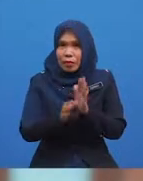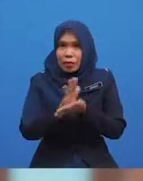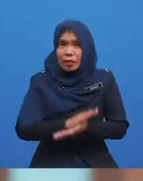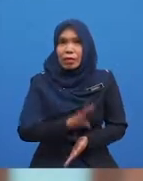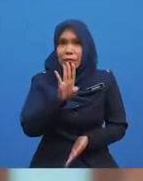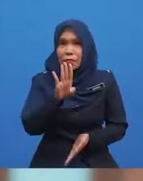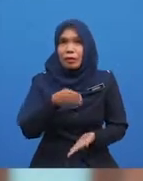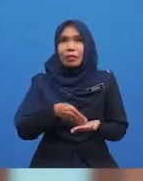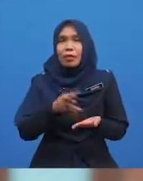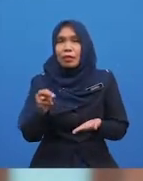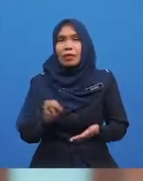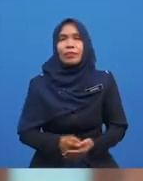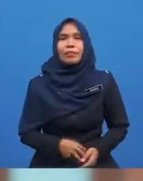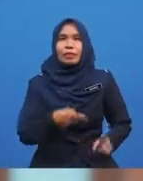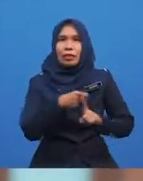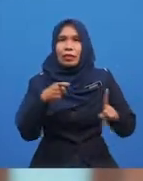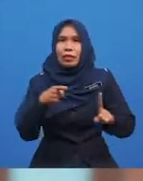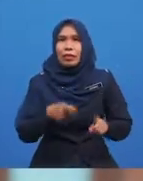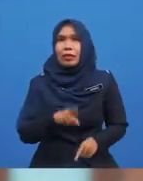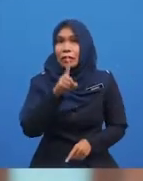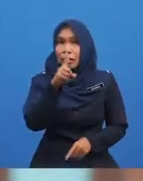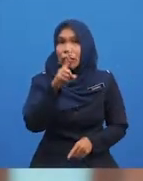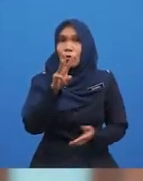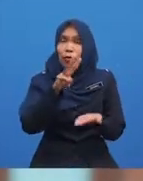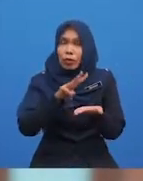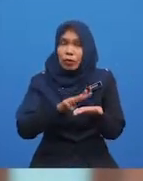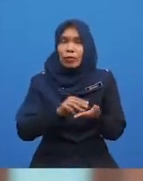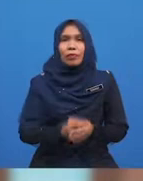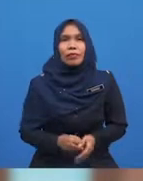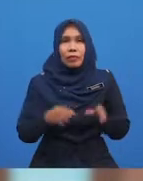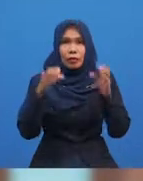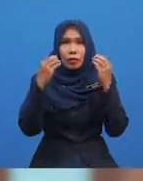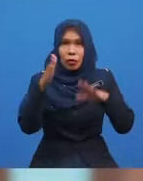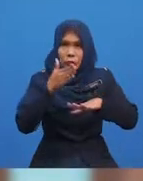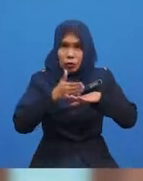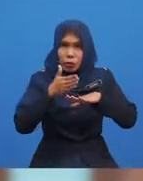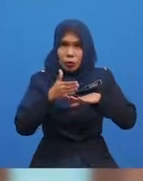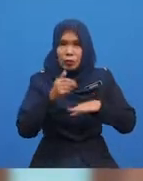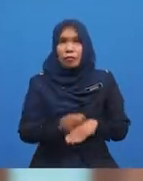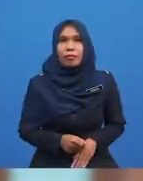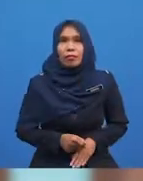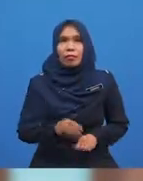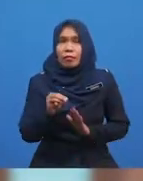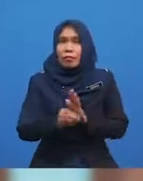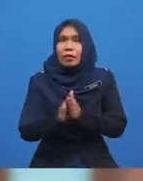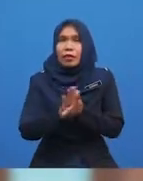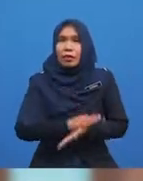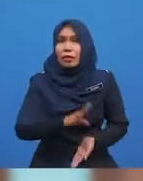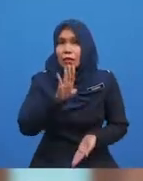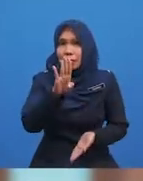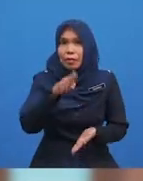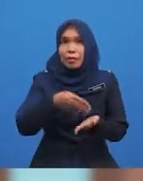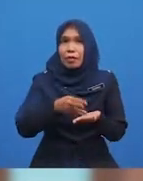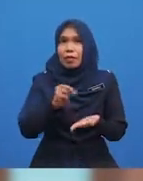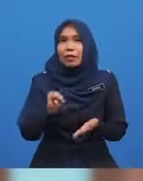wafer atau 1 wafer, cikgu potong wafer tersebut kepada 4